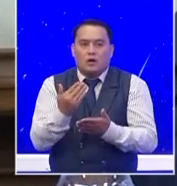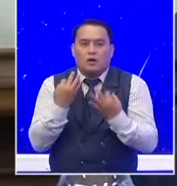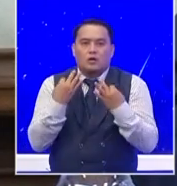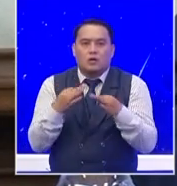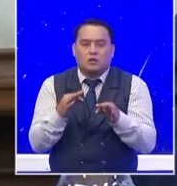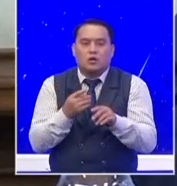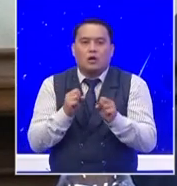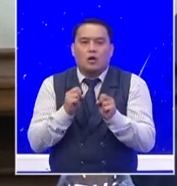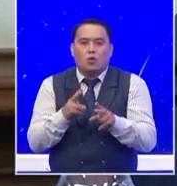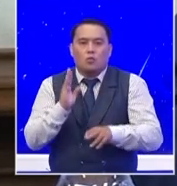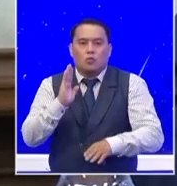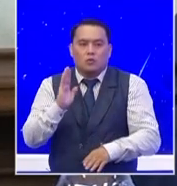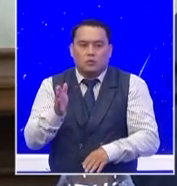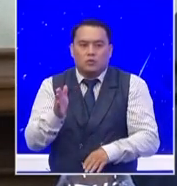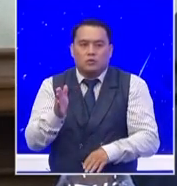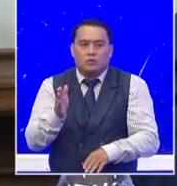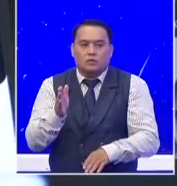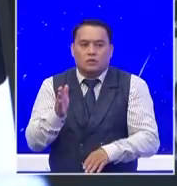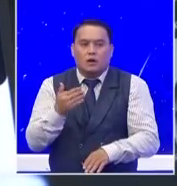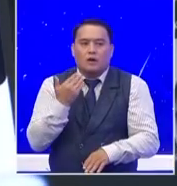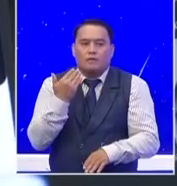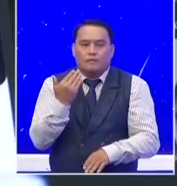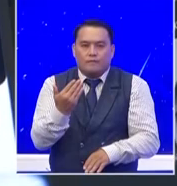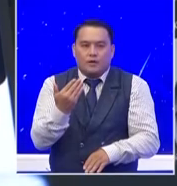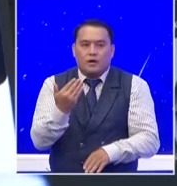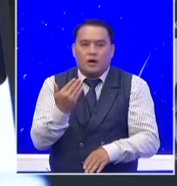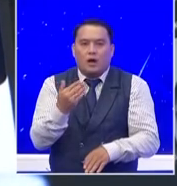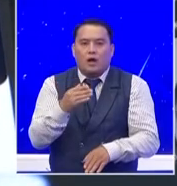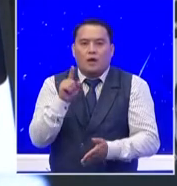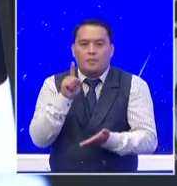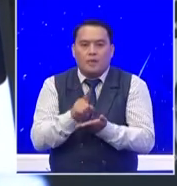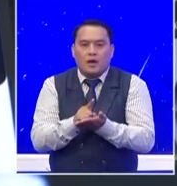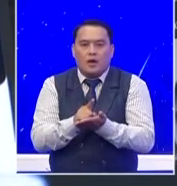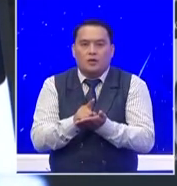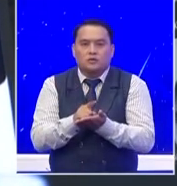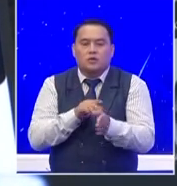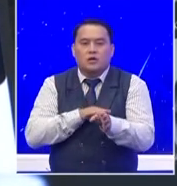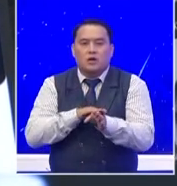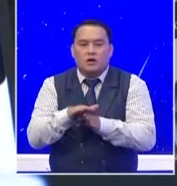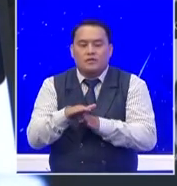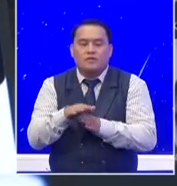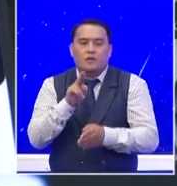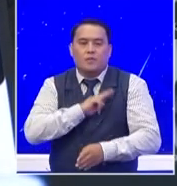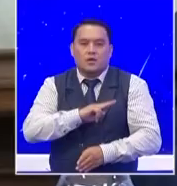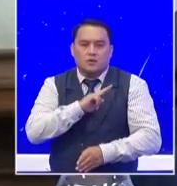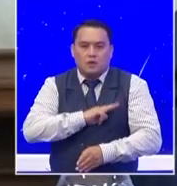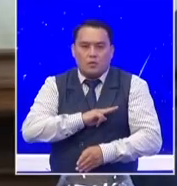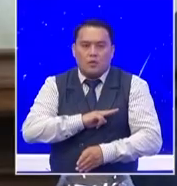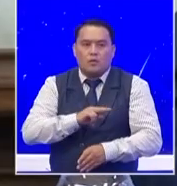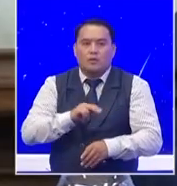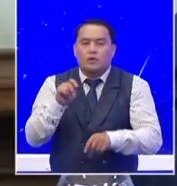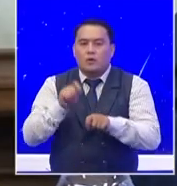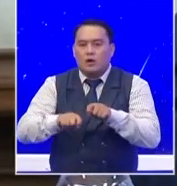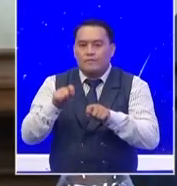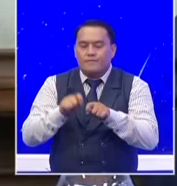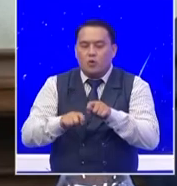будет работать? А вы должны за это время до каждого дойти. В каждом районе